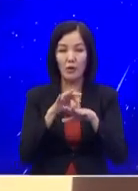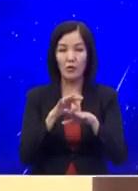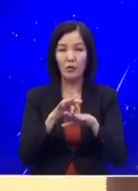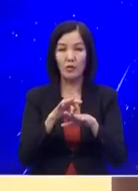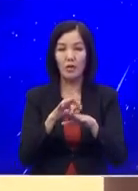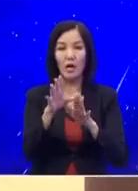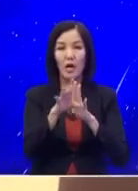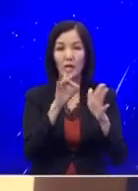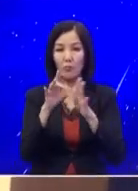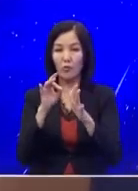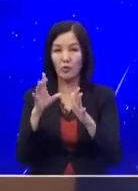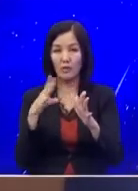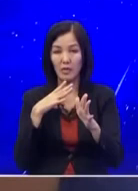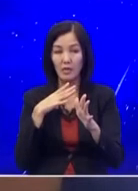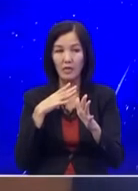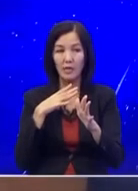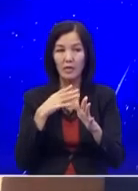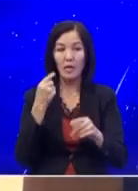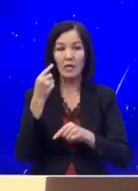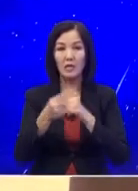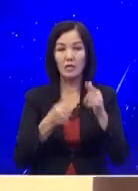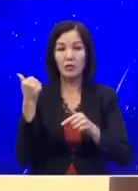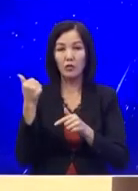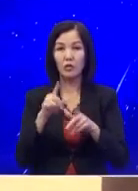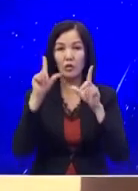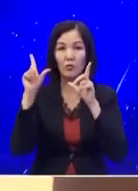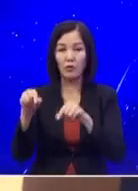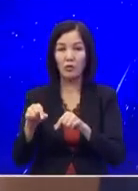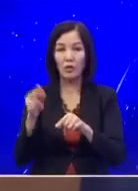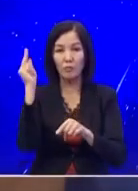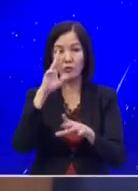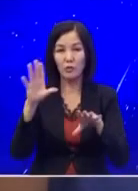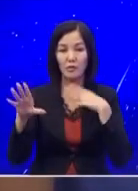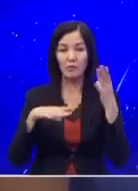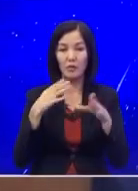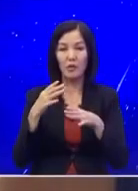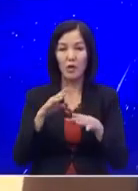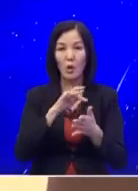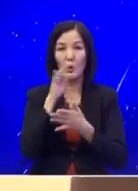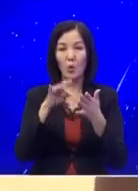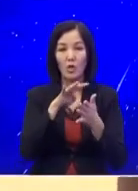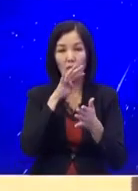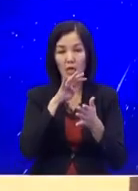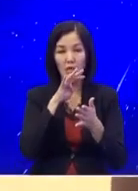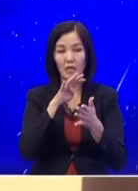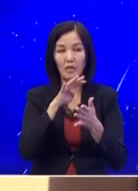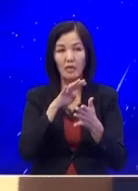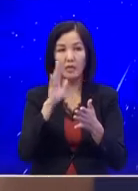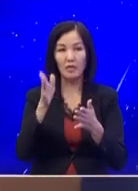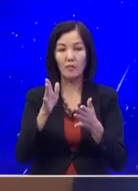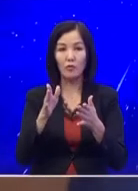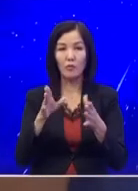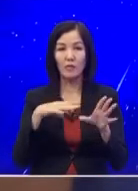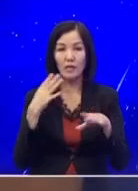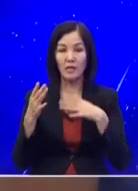Сделали отбор небольшой. На следующей неделе мы уезжаем на учебно-тренировочные сборы в город Текери. Там будем